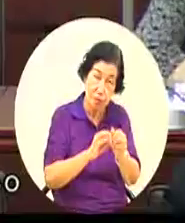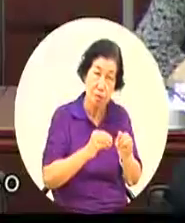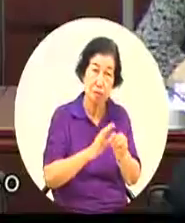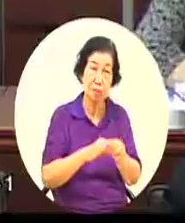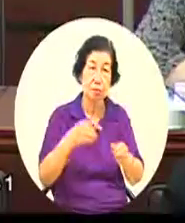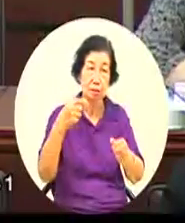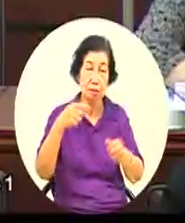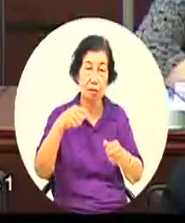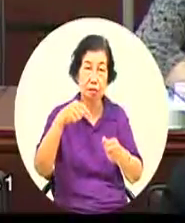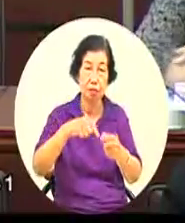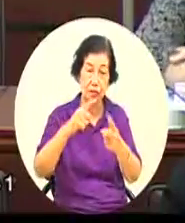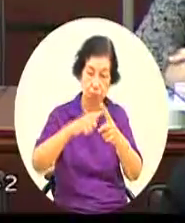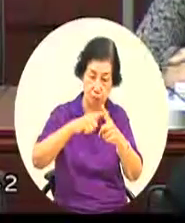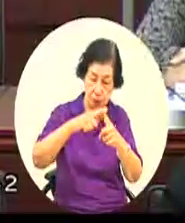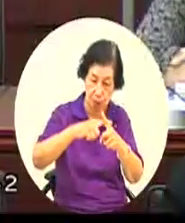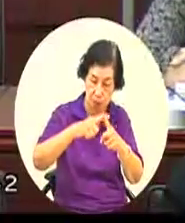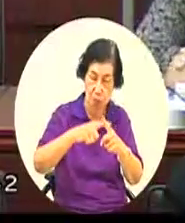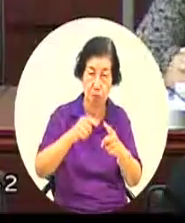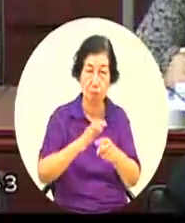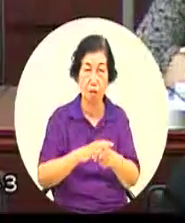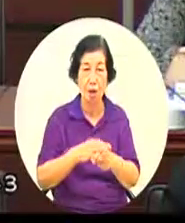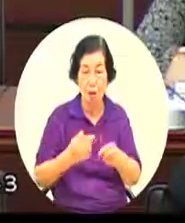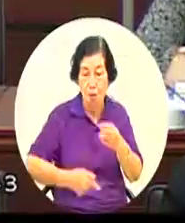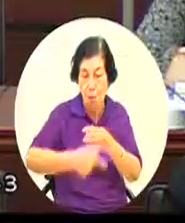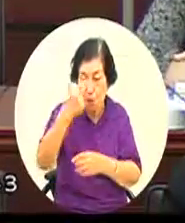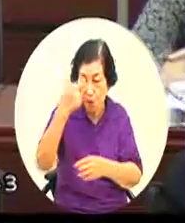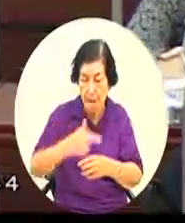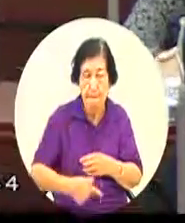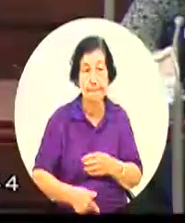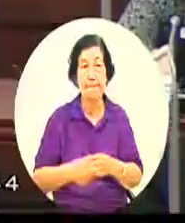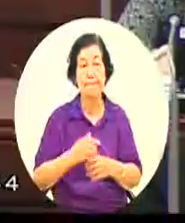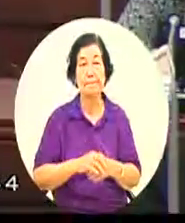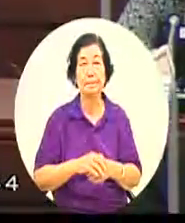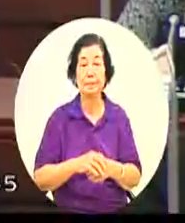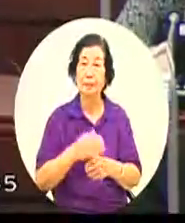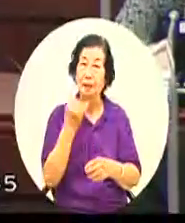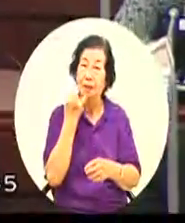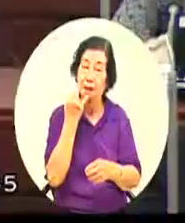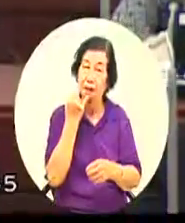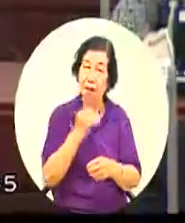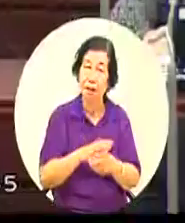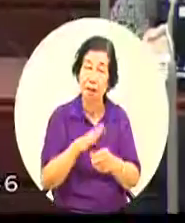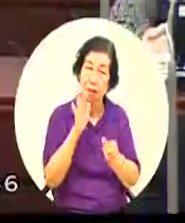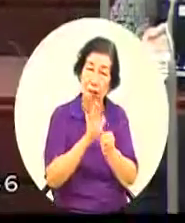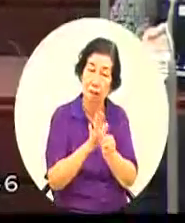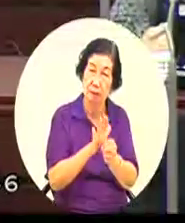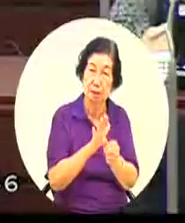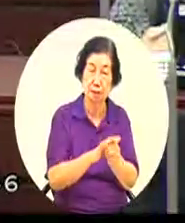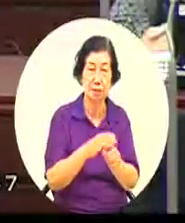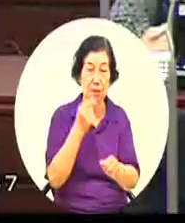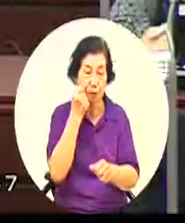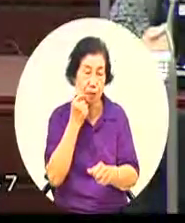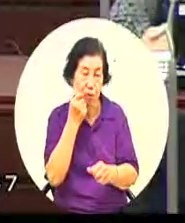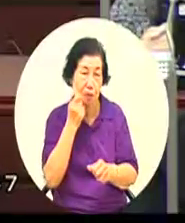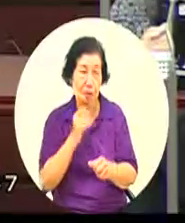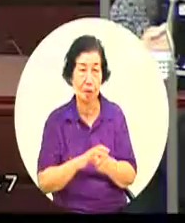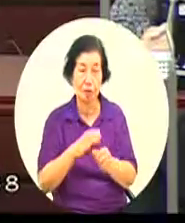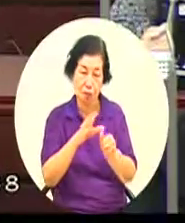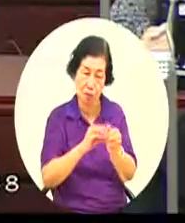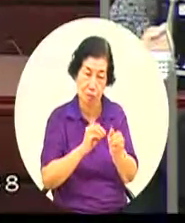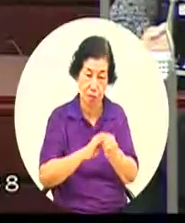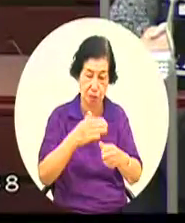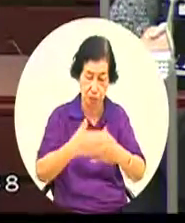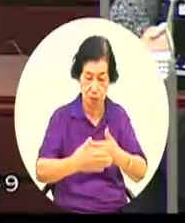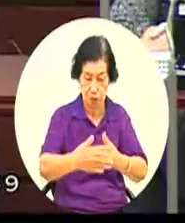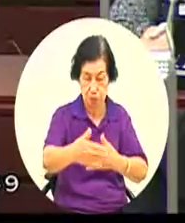浅，然后我的速度，那做一个好好的一个有效的辅助，那这样的一个历程， 我个